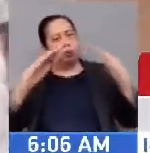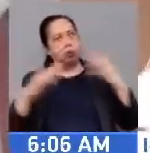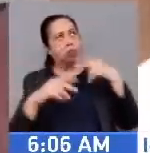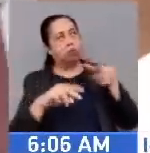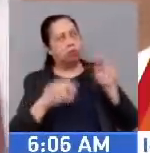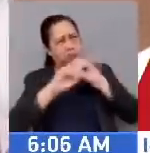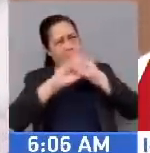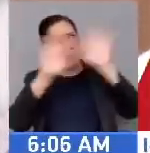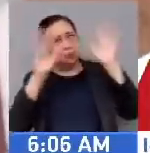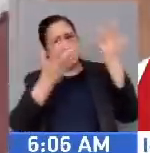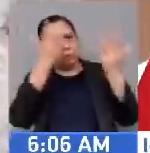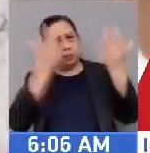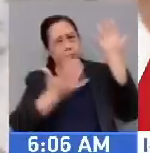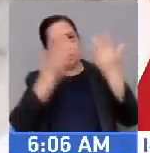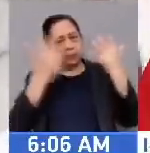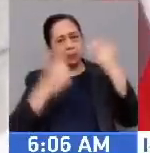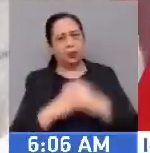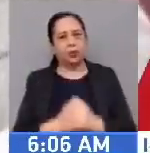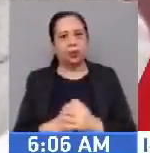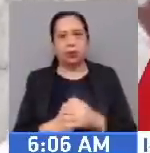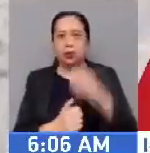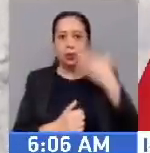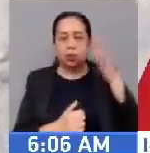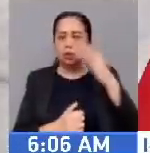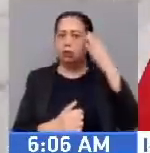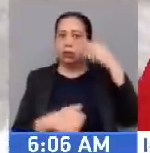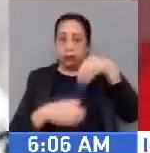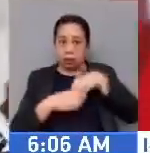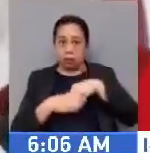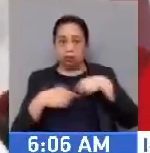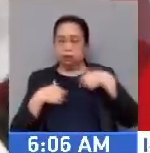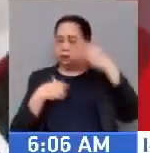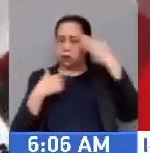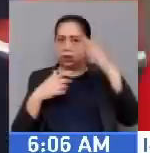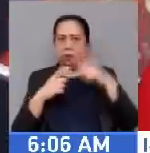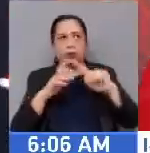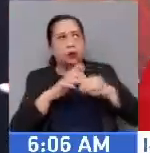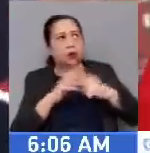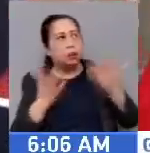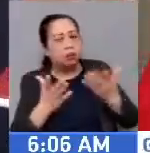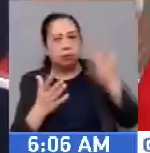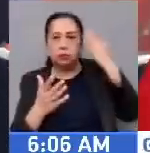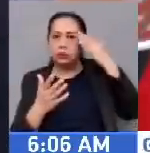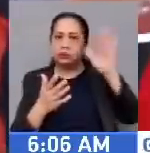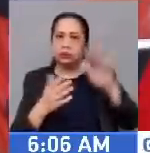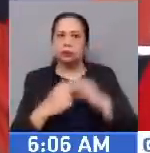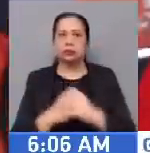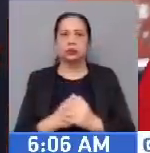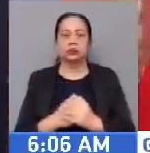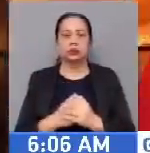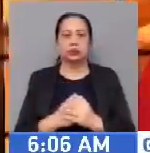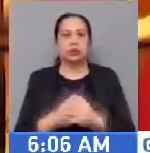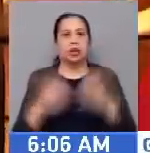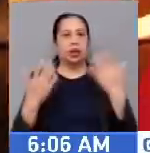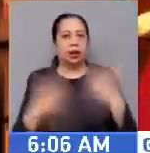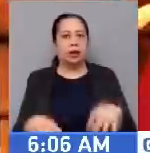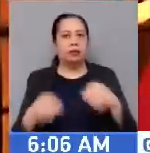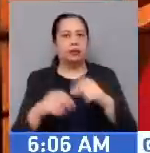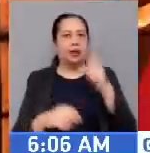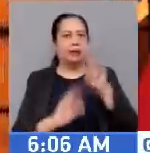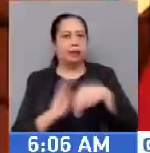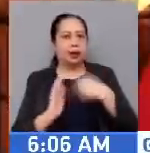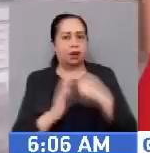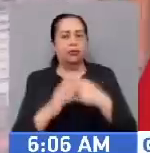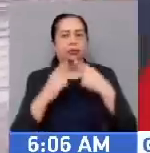taas. Hindi nyo alam kung saan? Hindi po namin alam kung saan talaga nanggaling yung sunog. Matapos ang kalahating oras ay diniklara itong